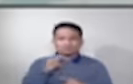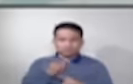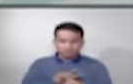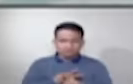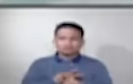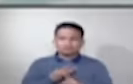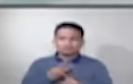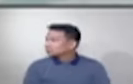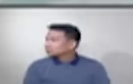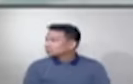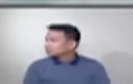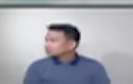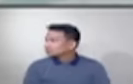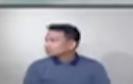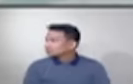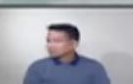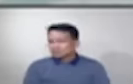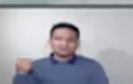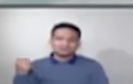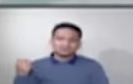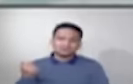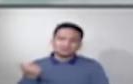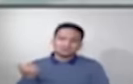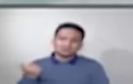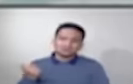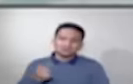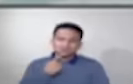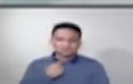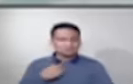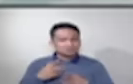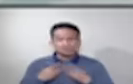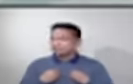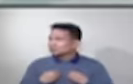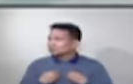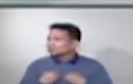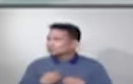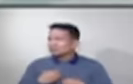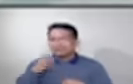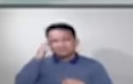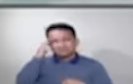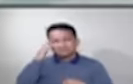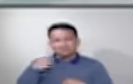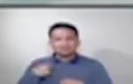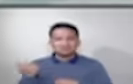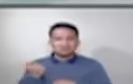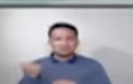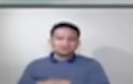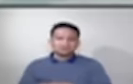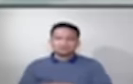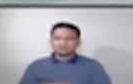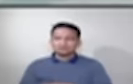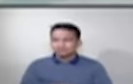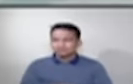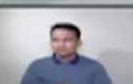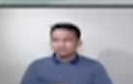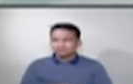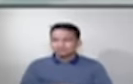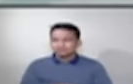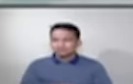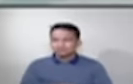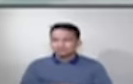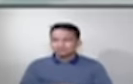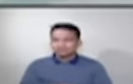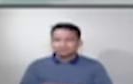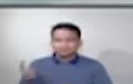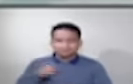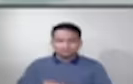6 months po siya nagbigay. Sabi niyo meron na siyang iba? Hindi niya po inaamin sa akin, pero meron po. At meron siyang baby? Meron din po. Patrolman,